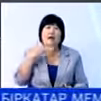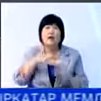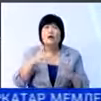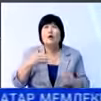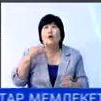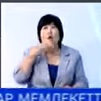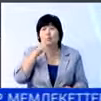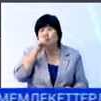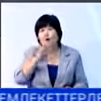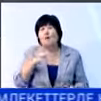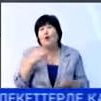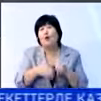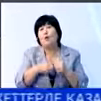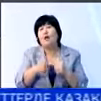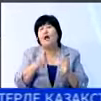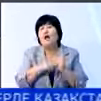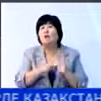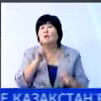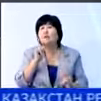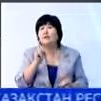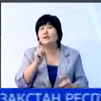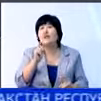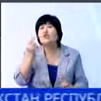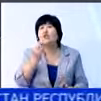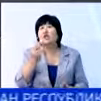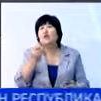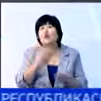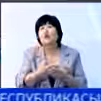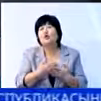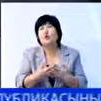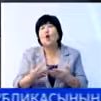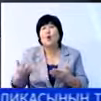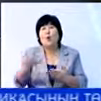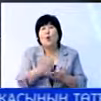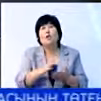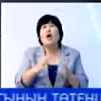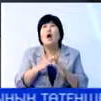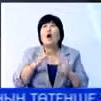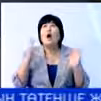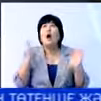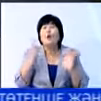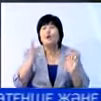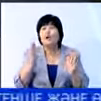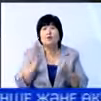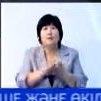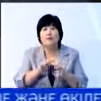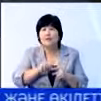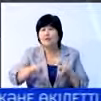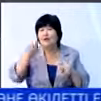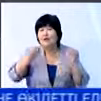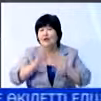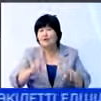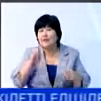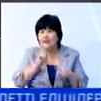емес. Орта өнім 61 центнердің үстінде өнім келе жатыр. Ауа райы бұзылмай, жауын шашынға